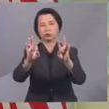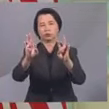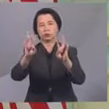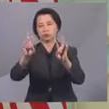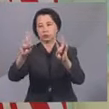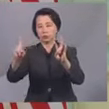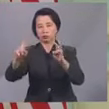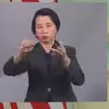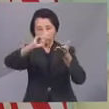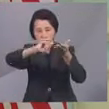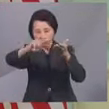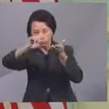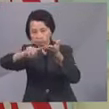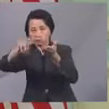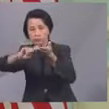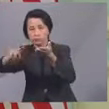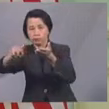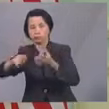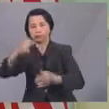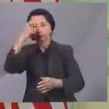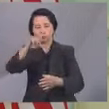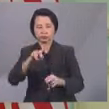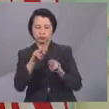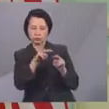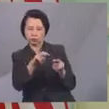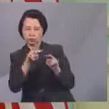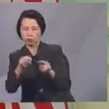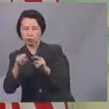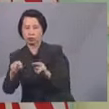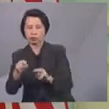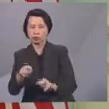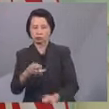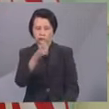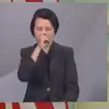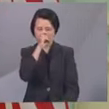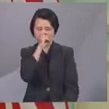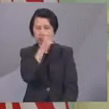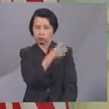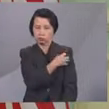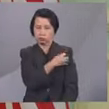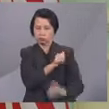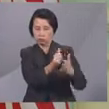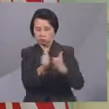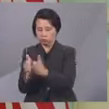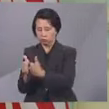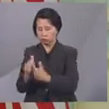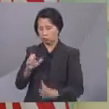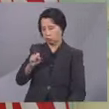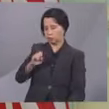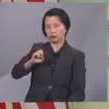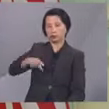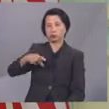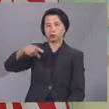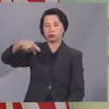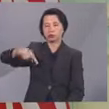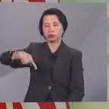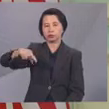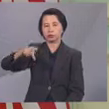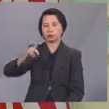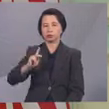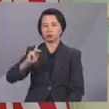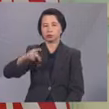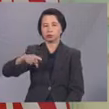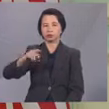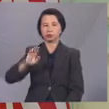79,961 pemeriksaan bagi memantau dan menguatkuasakan pematuhan SOP PKPB di seluruh